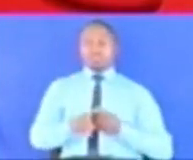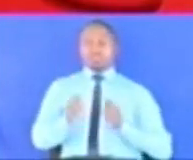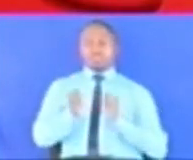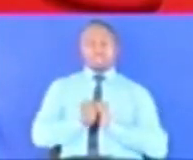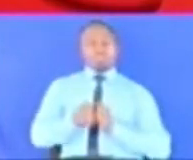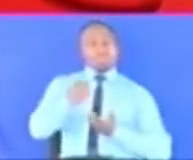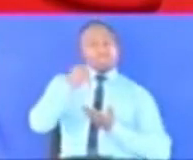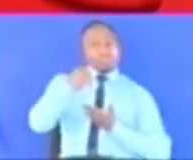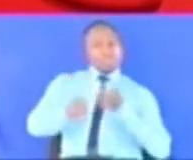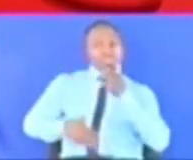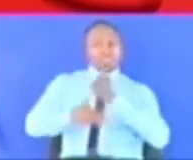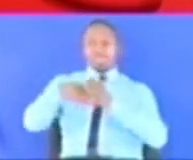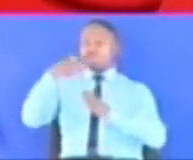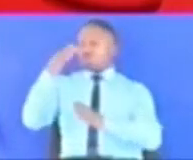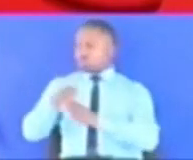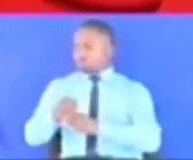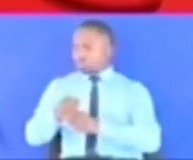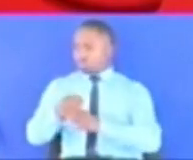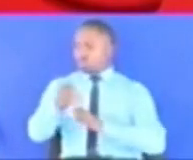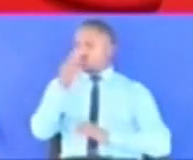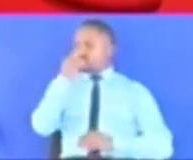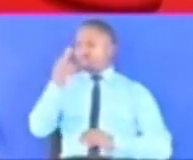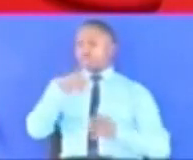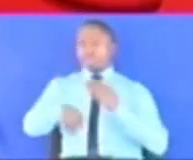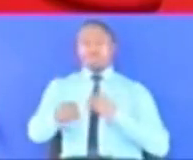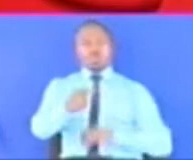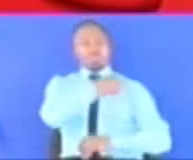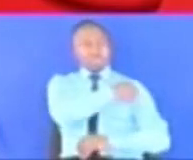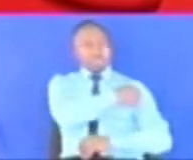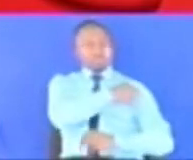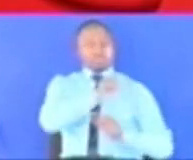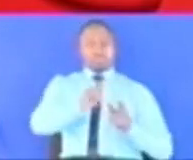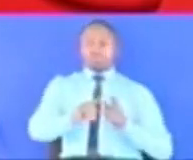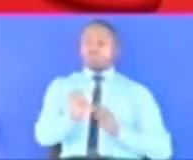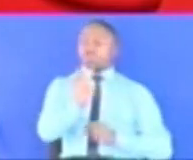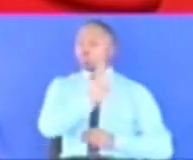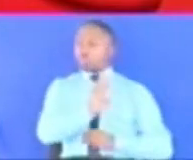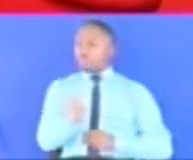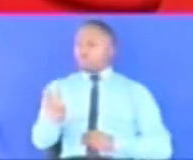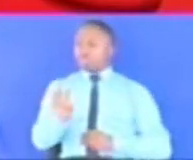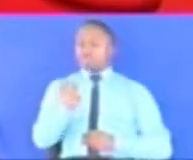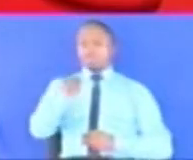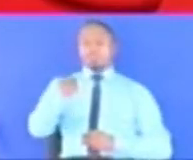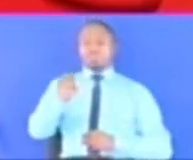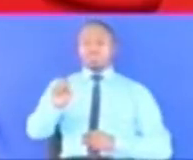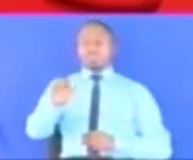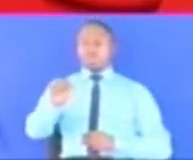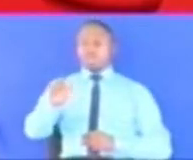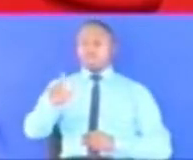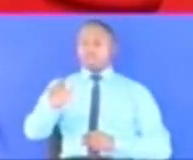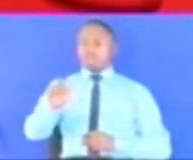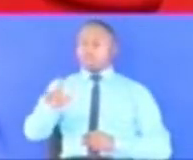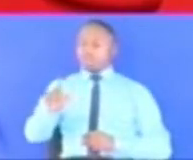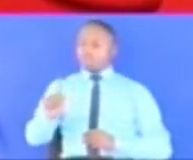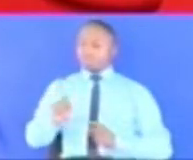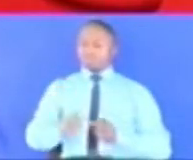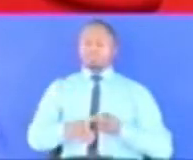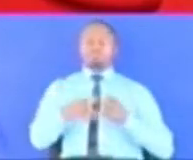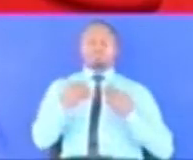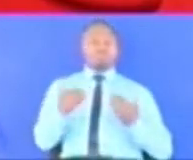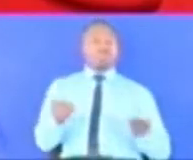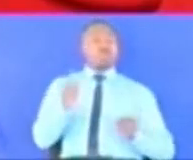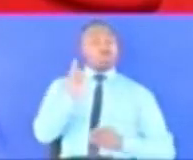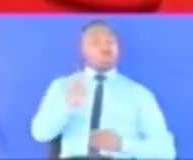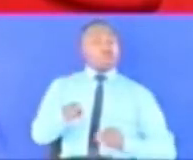la majengo. Ukiangalia katika hospitali ya wilaya ya Msalala, halmashauri ya wilaya ya Msalala,